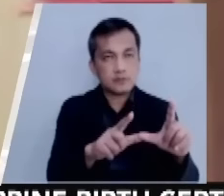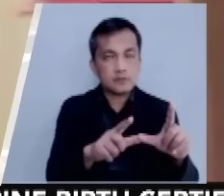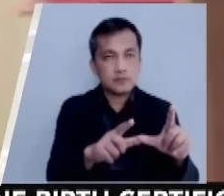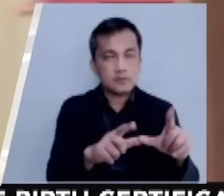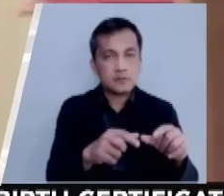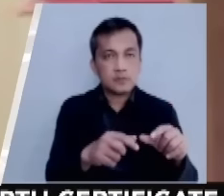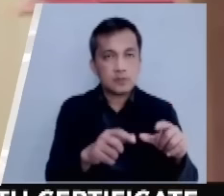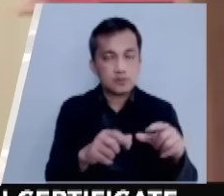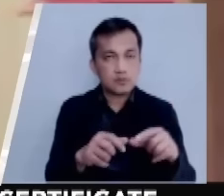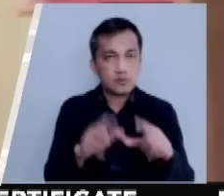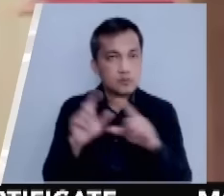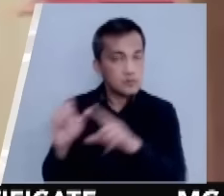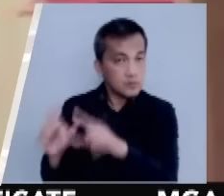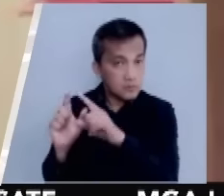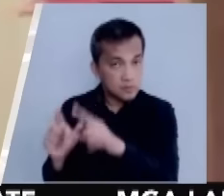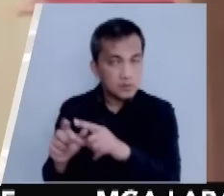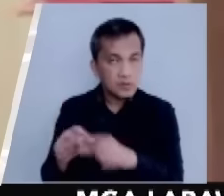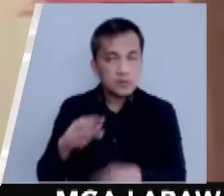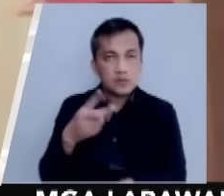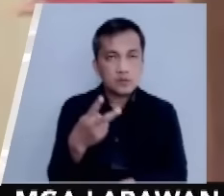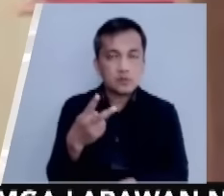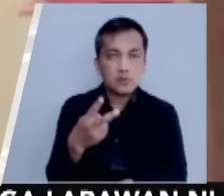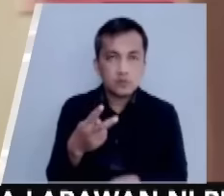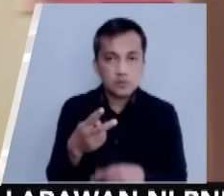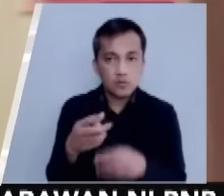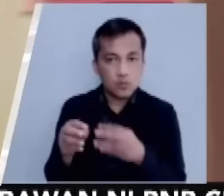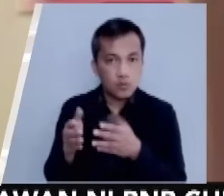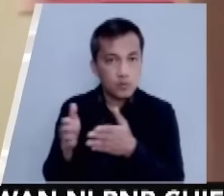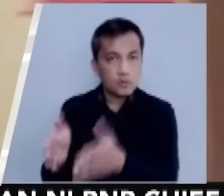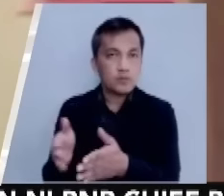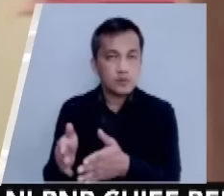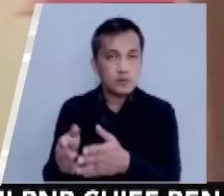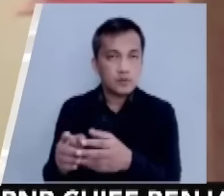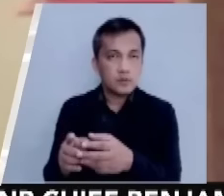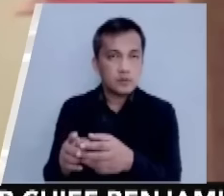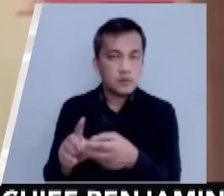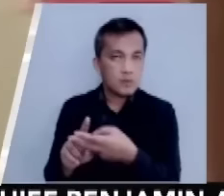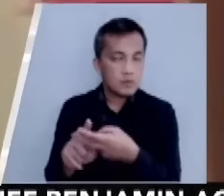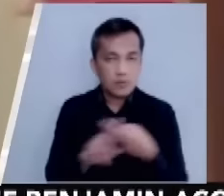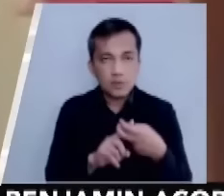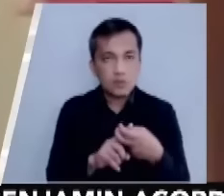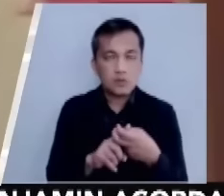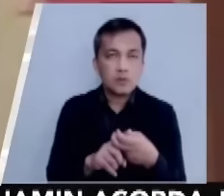yung manner ng pagkuha sa kanila. Pangatlo,